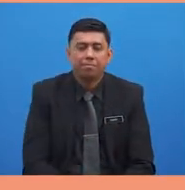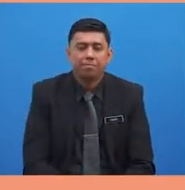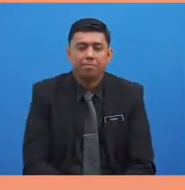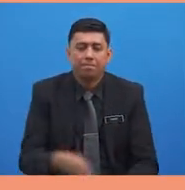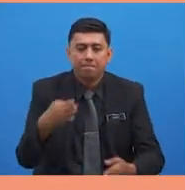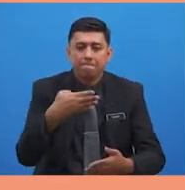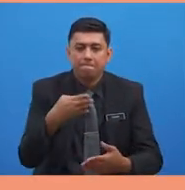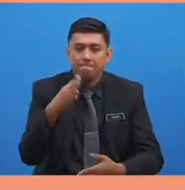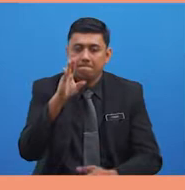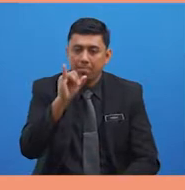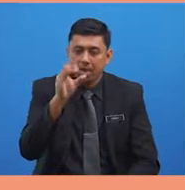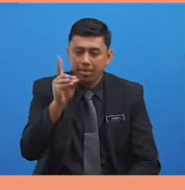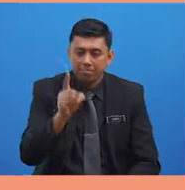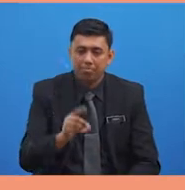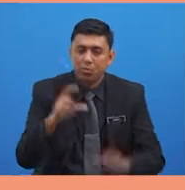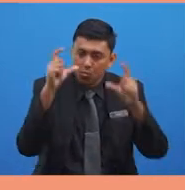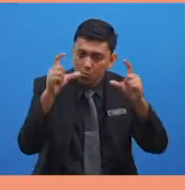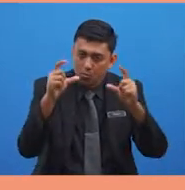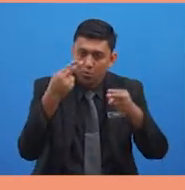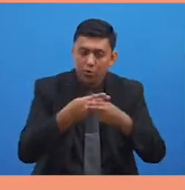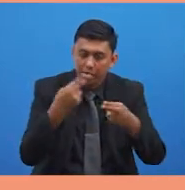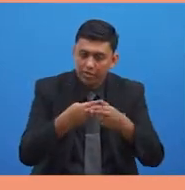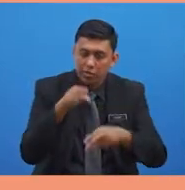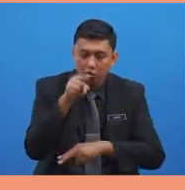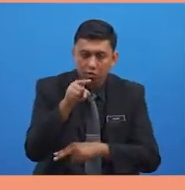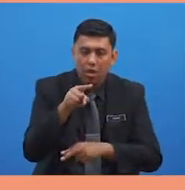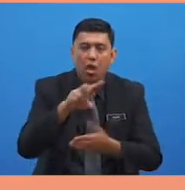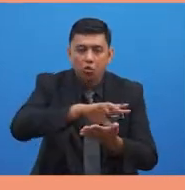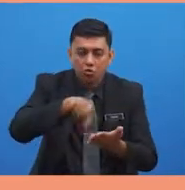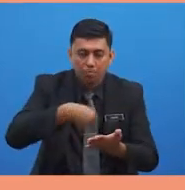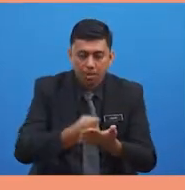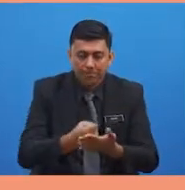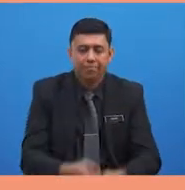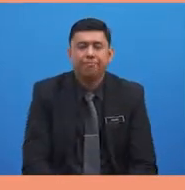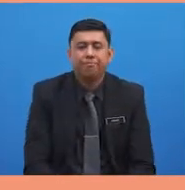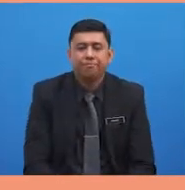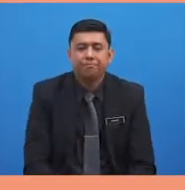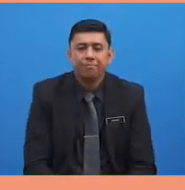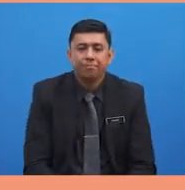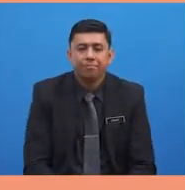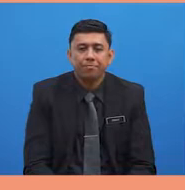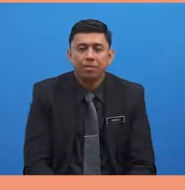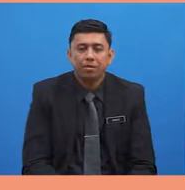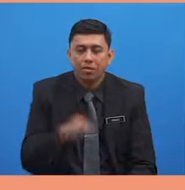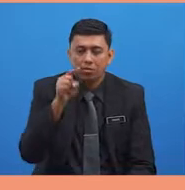document.getElementById dalam tanda kurung nama.value. Penyataan